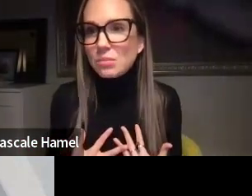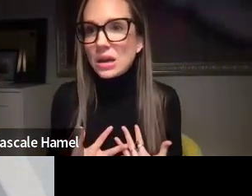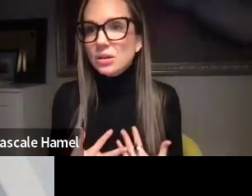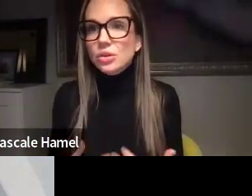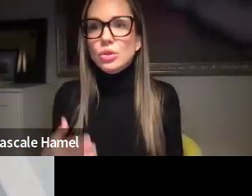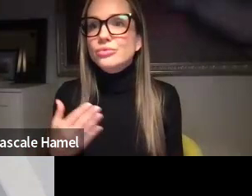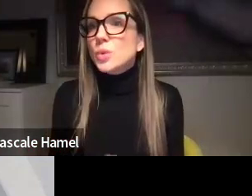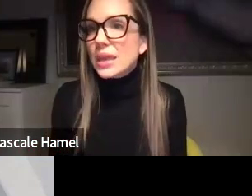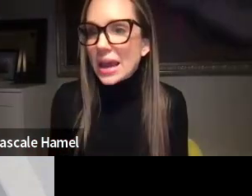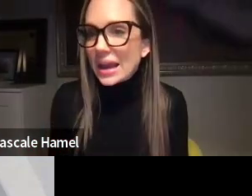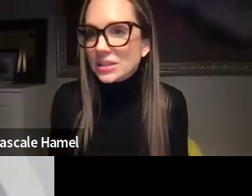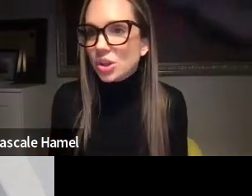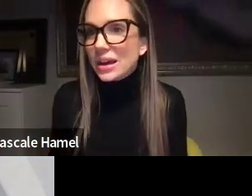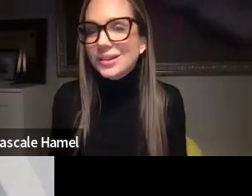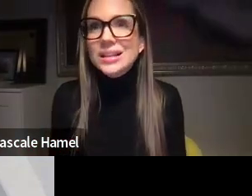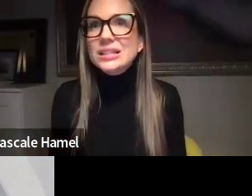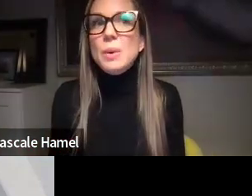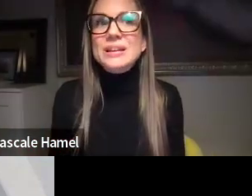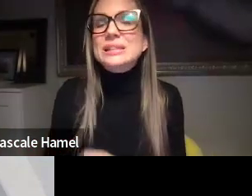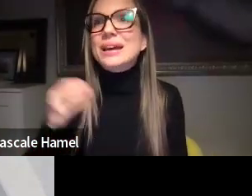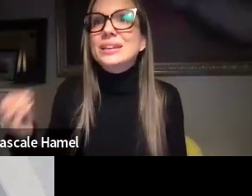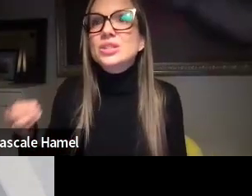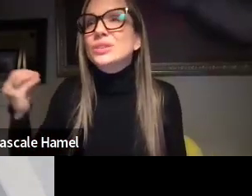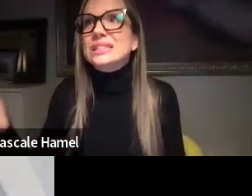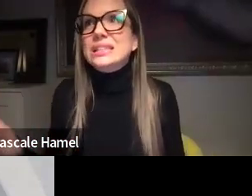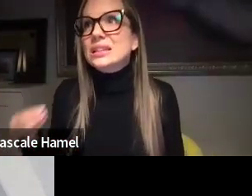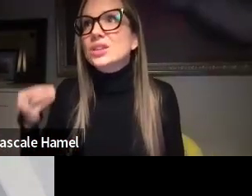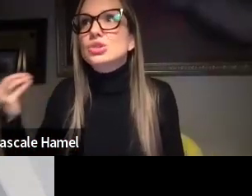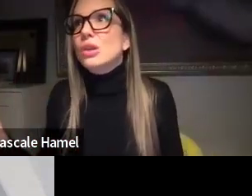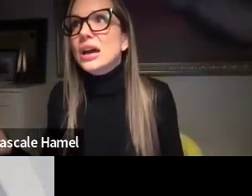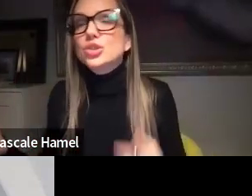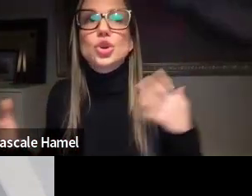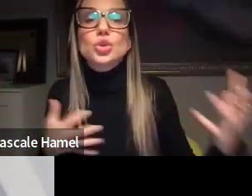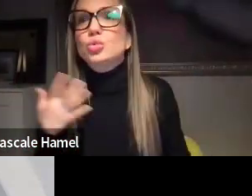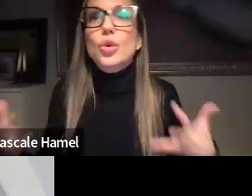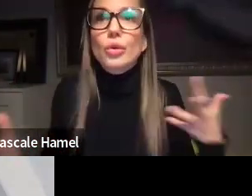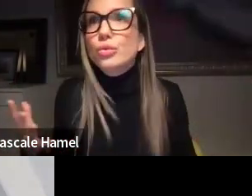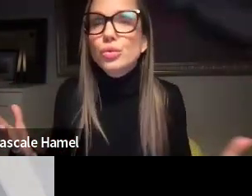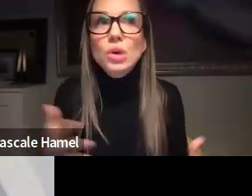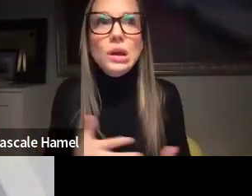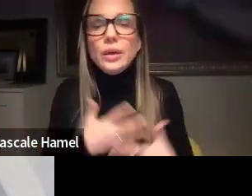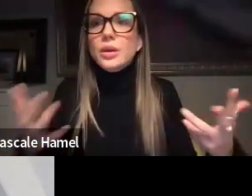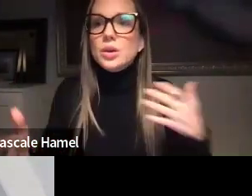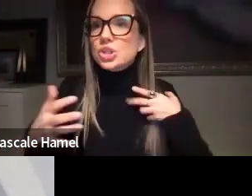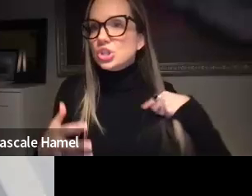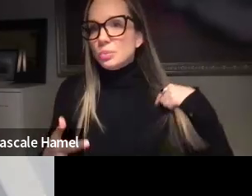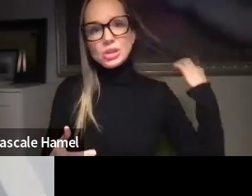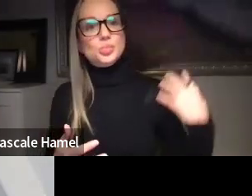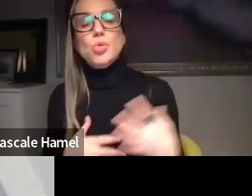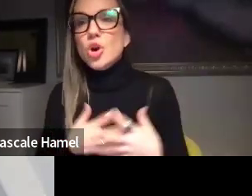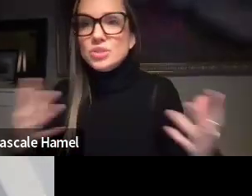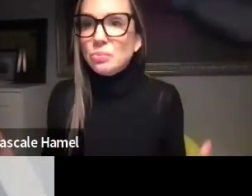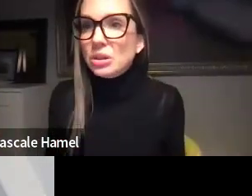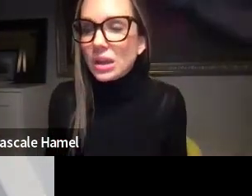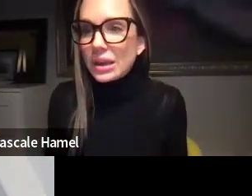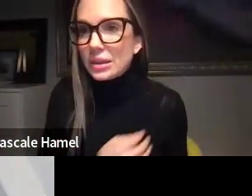fasse parfaitement, que vous soyez à l'aise dedans. C'est pas parce que c'est marqué sur l'étiquette que c'est un large que là, tout d'un coup, j'ai pris